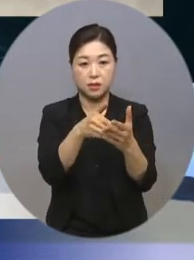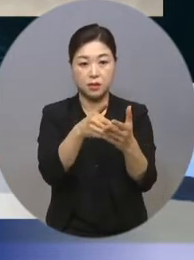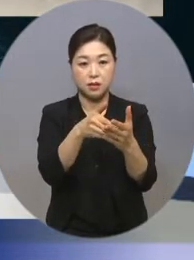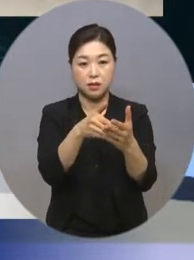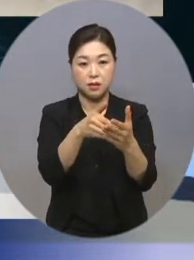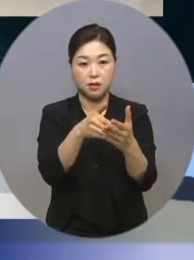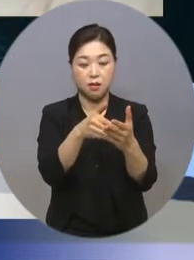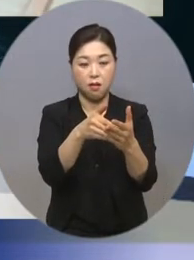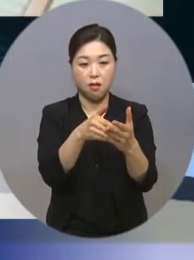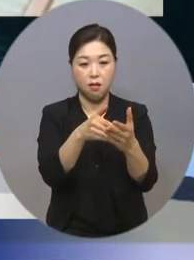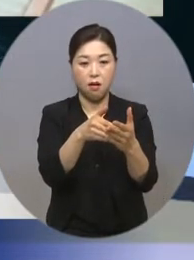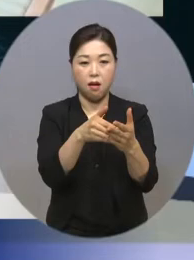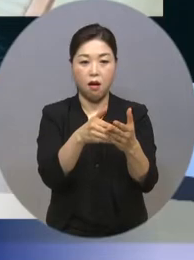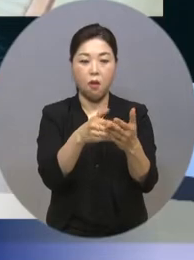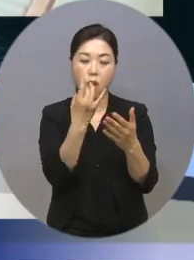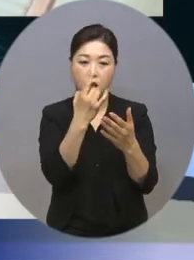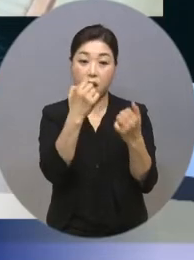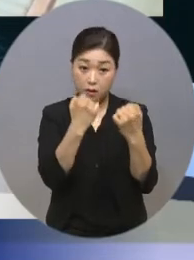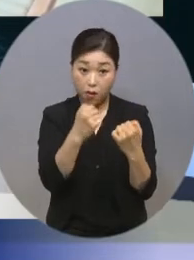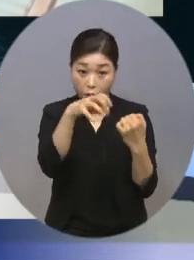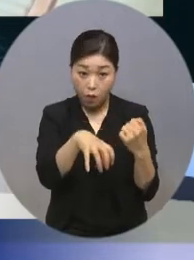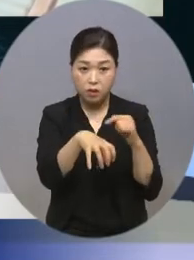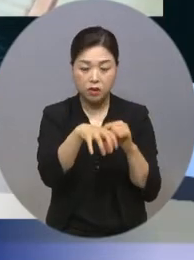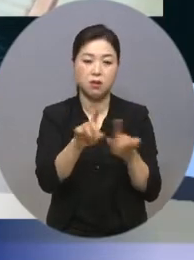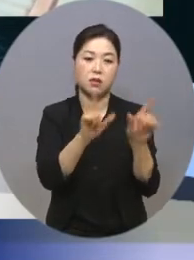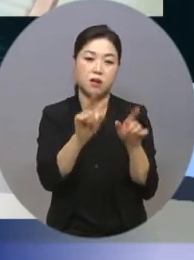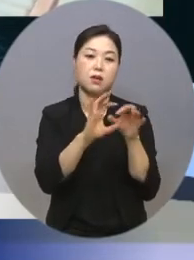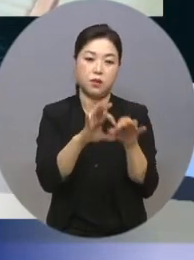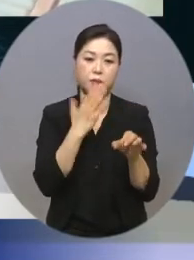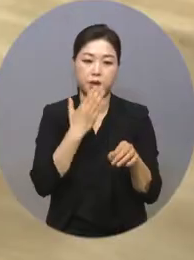때까지 기존 시설에서 거주할 수 있게 됐습니다.